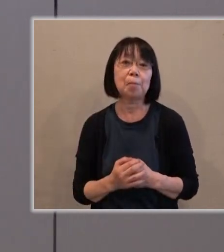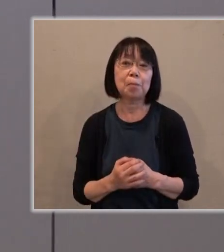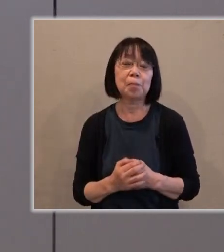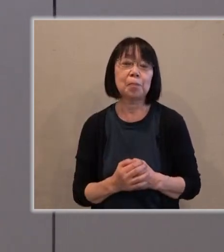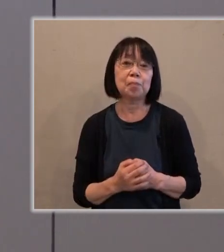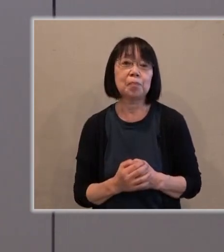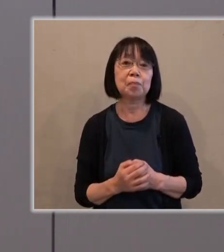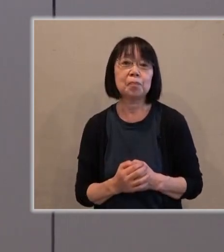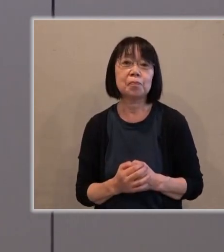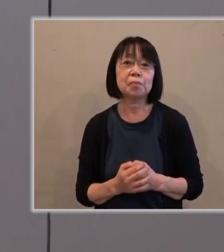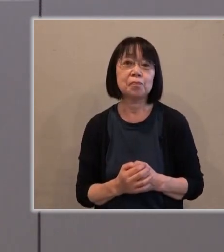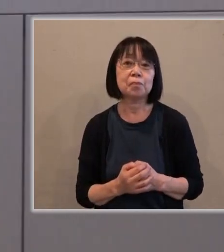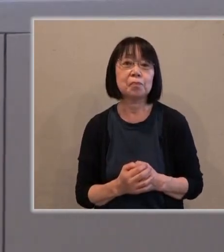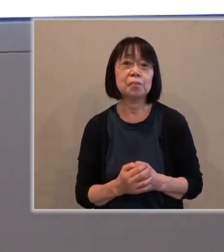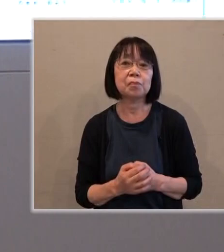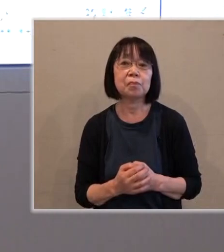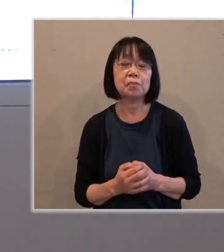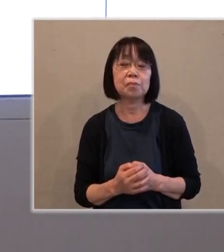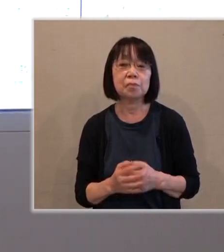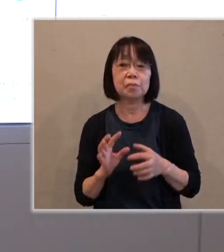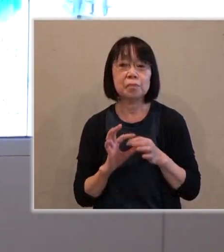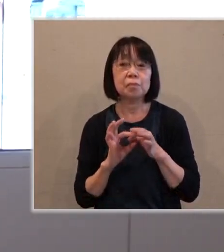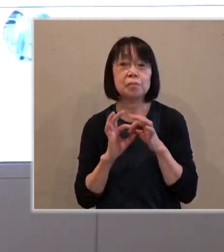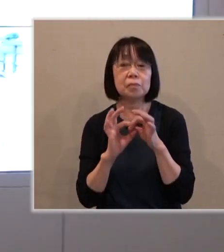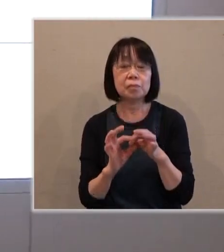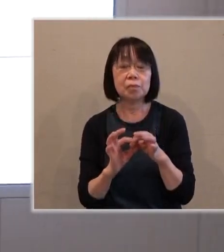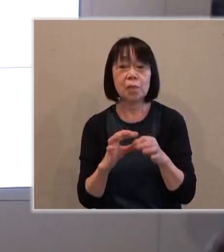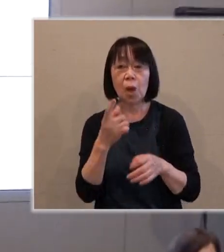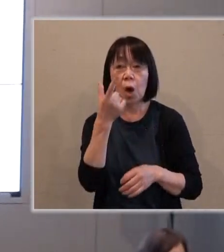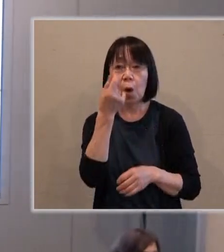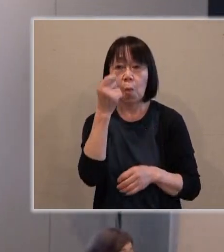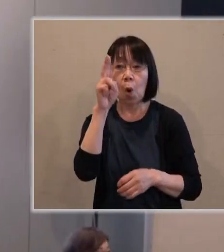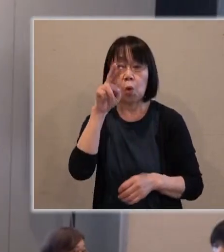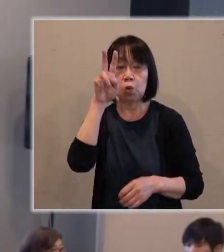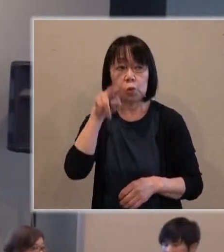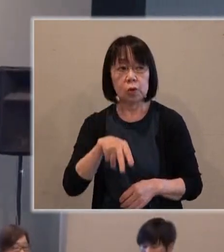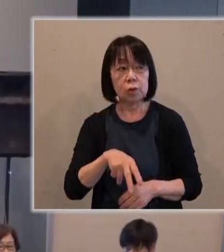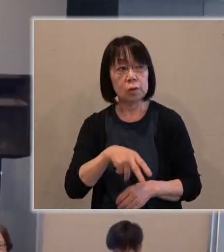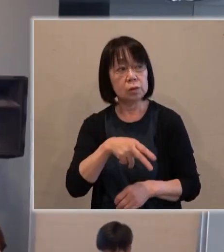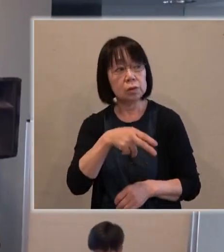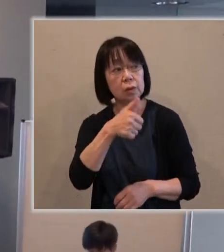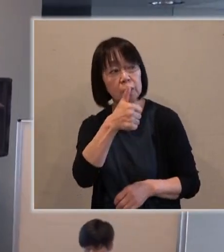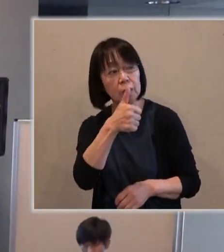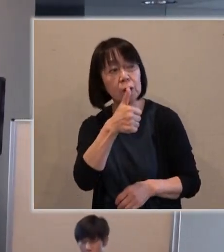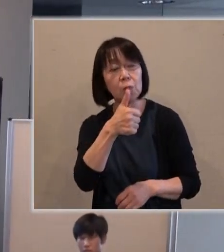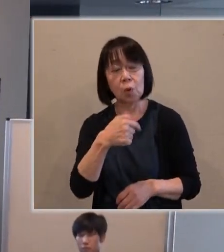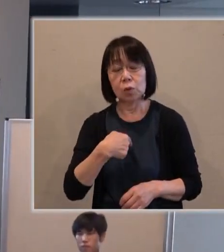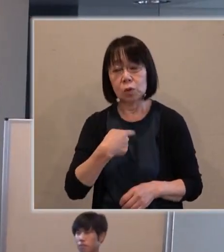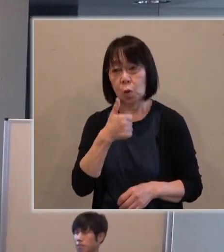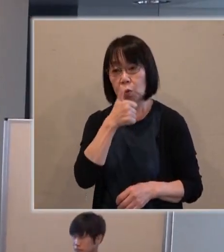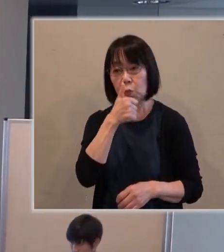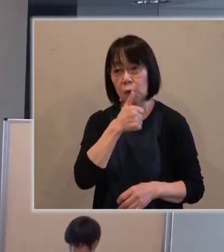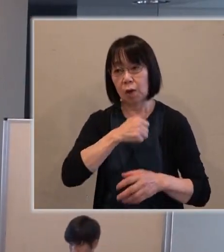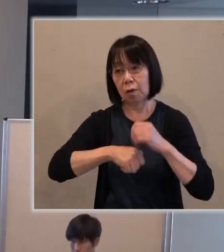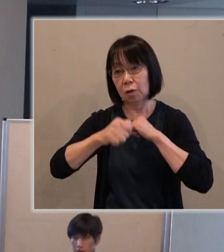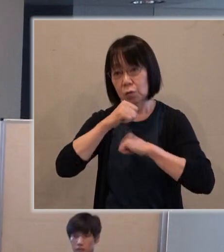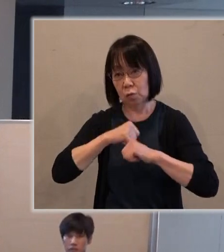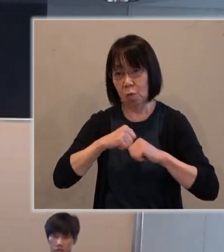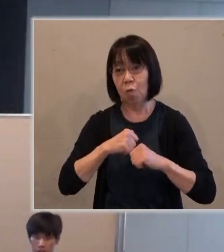。続きまして、毛利さんからもぜひ自己紹介とご活動についてを伺ってもよろしいでしょう